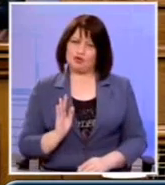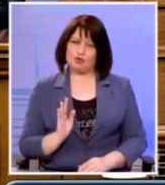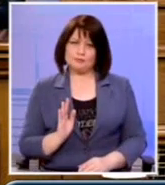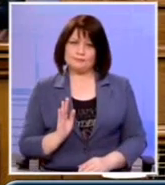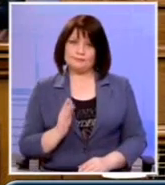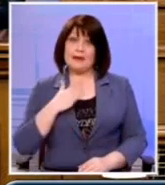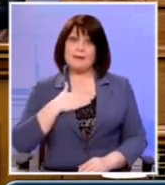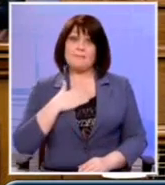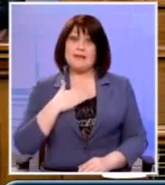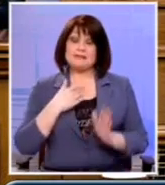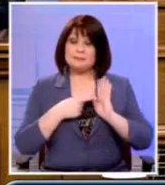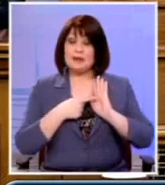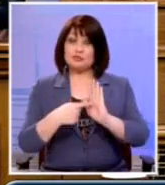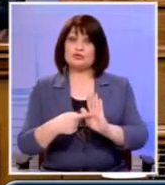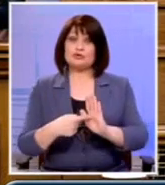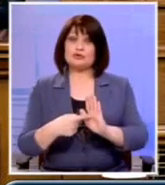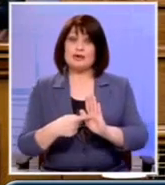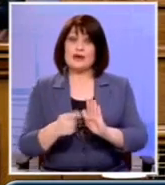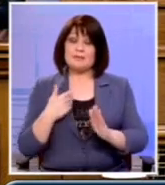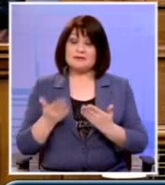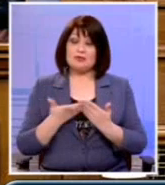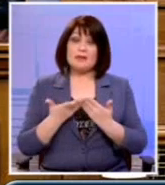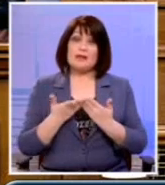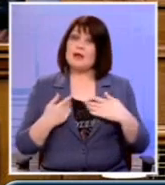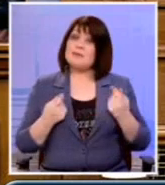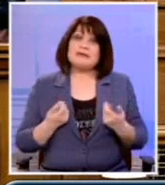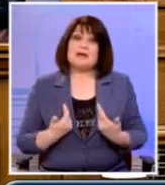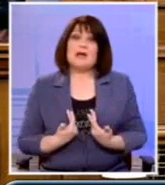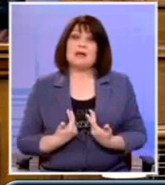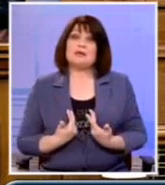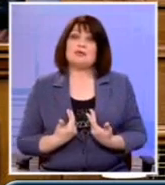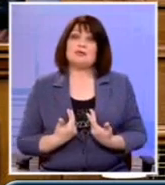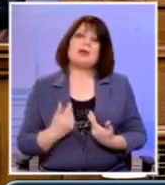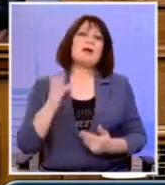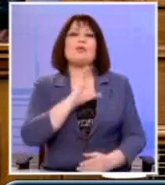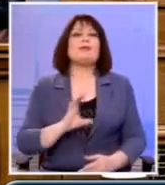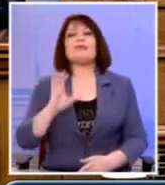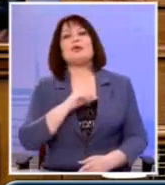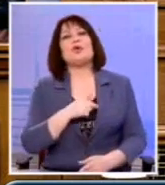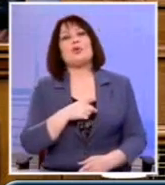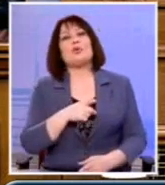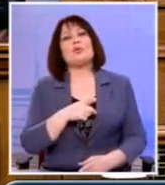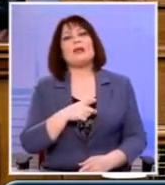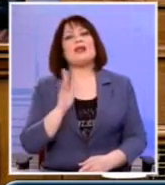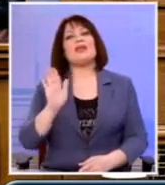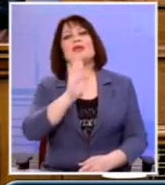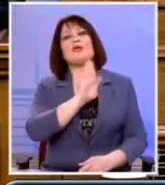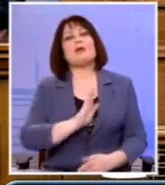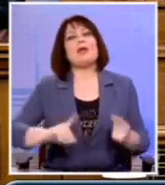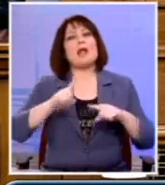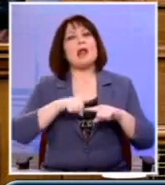η δική μας η παρουσία, η δική μας η συνδρομή από κάθε γωνιά της Ευρώπης και από κάθε γειτονιά της